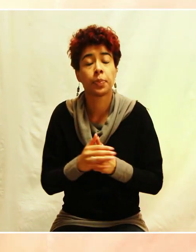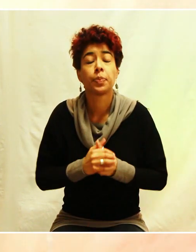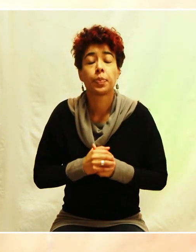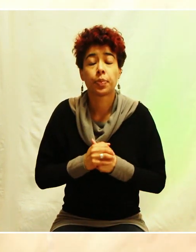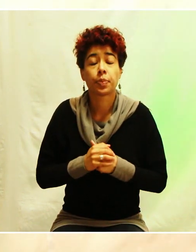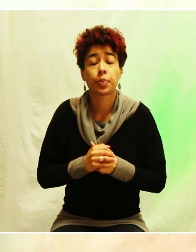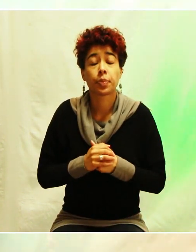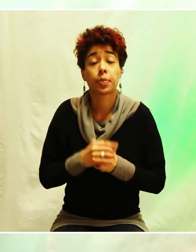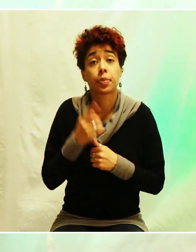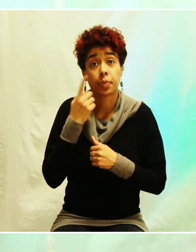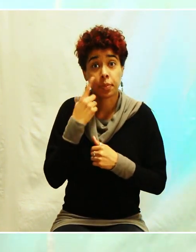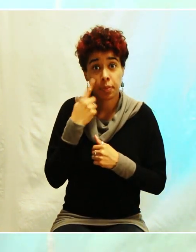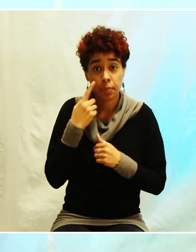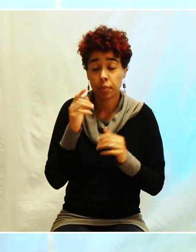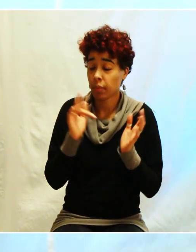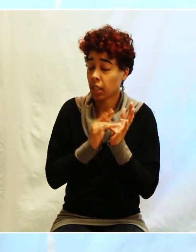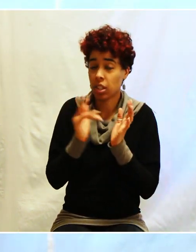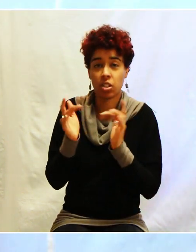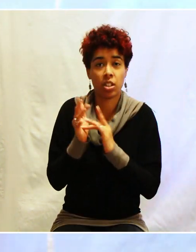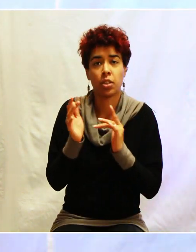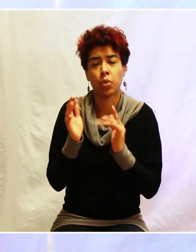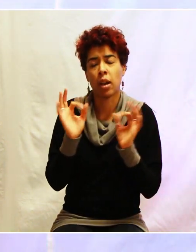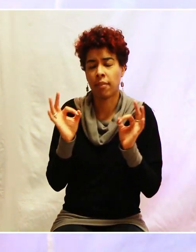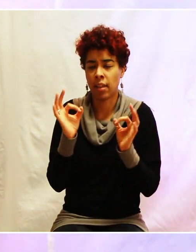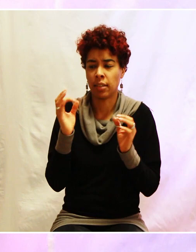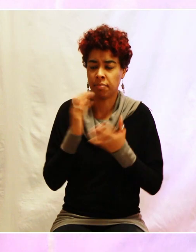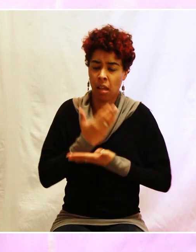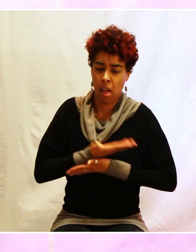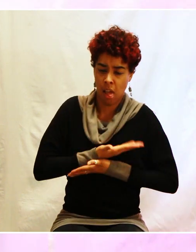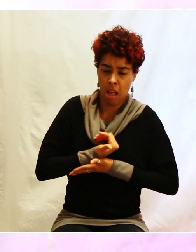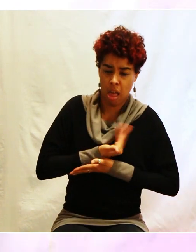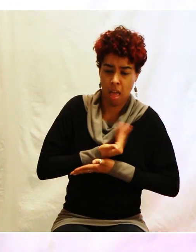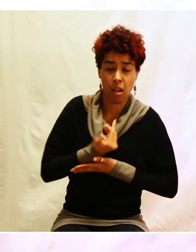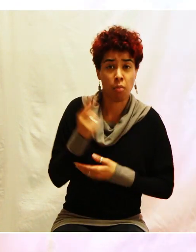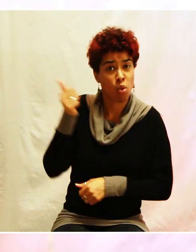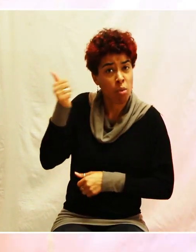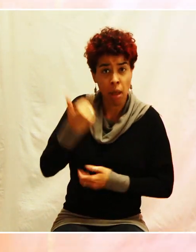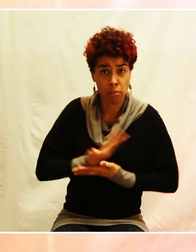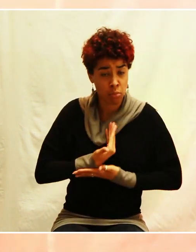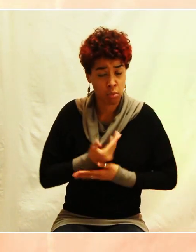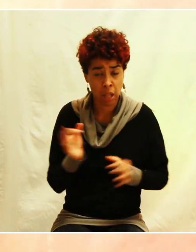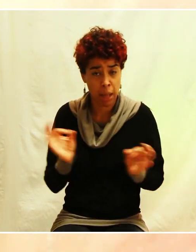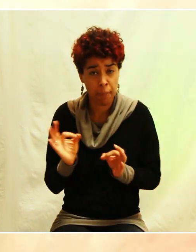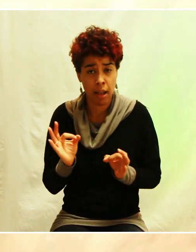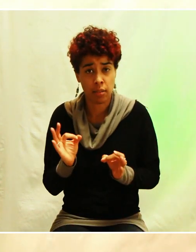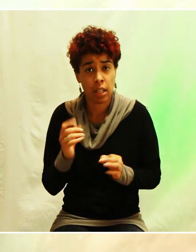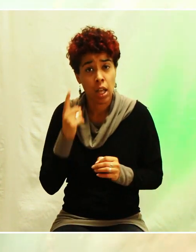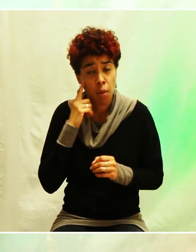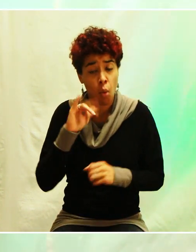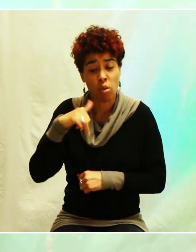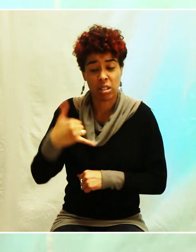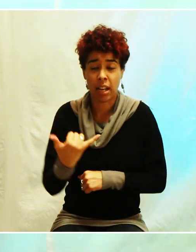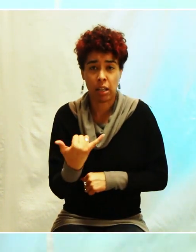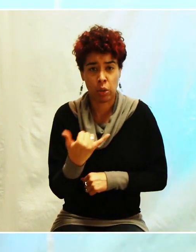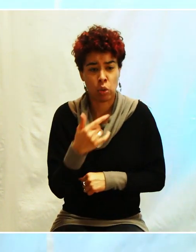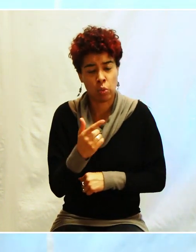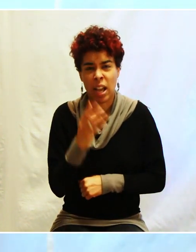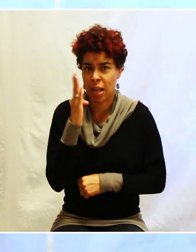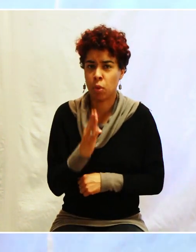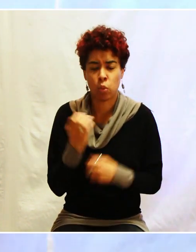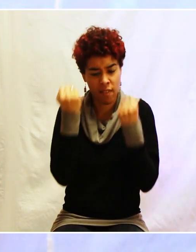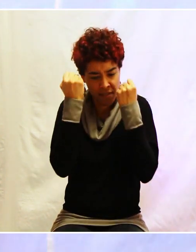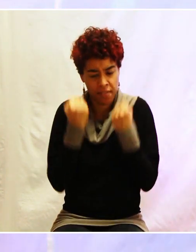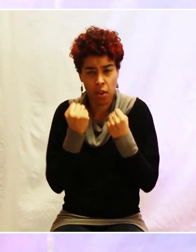que Jésus-Christ lui-même va fermer la porte au doute, pas pour son propre cœur, parce que lui, il n'est pas dans le doute, mais pour Jaïrus, qui avait besoin